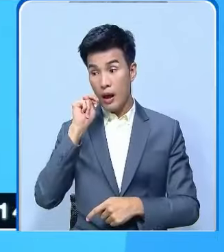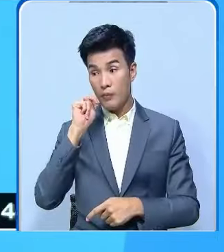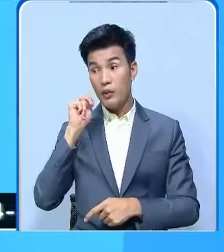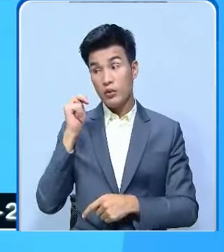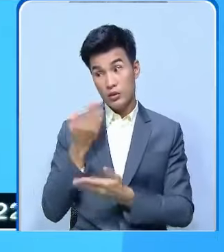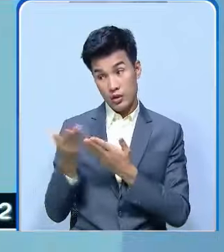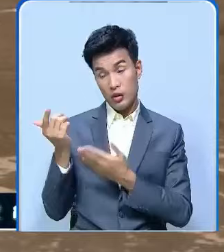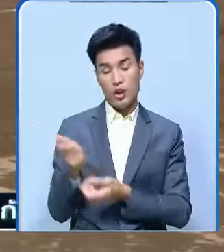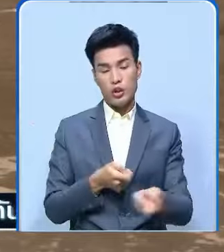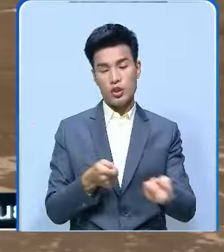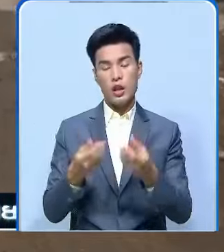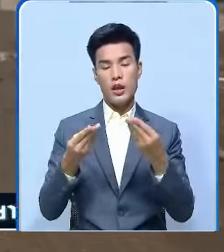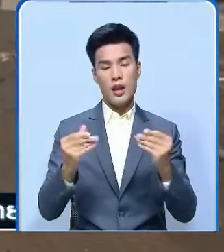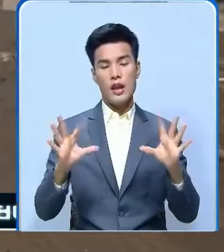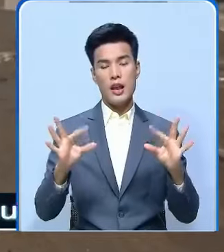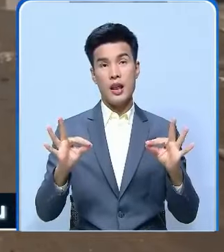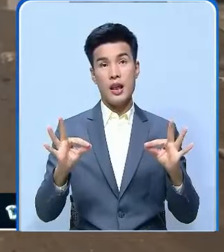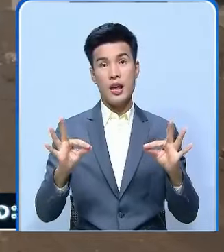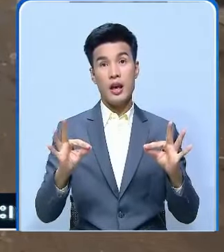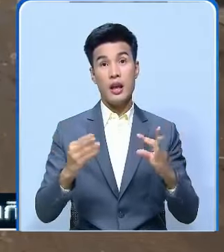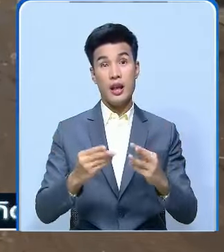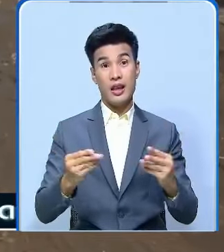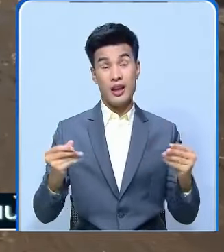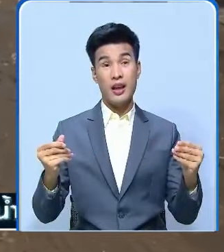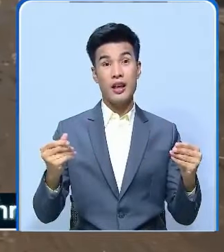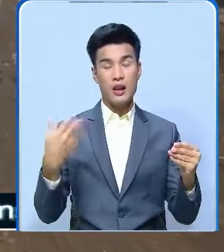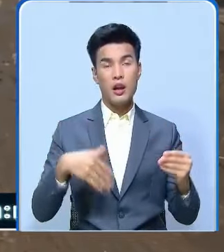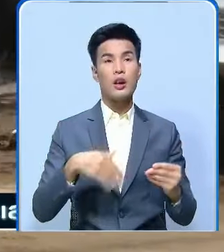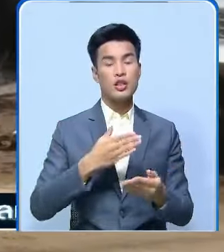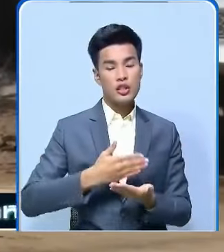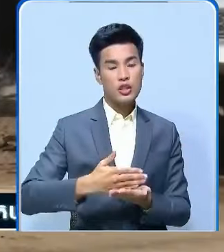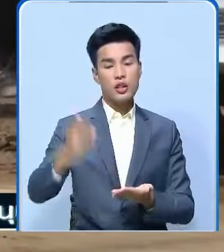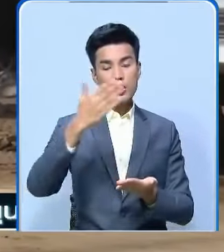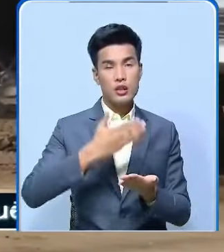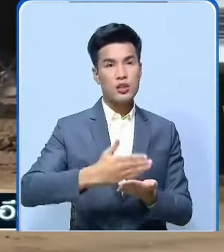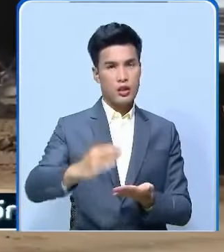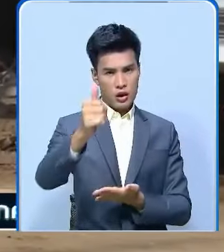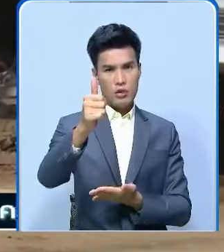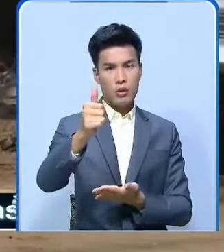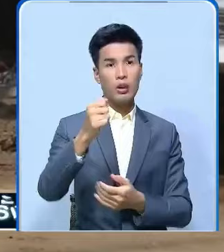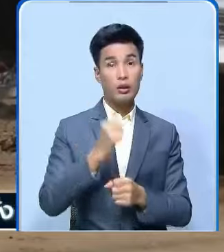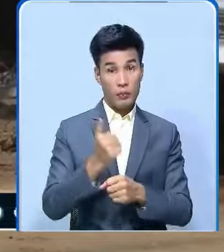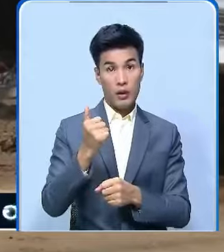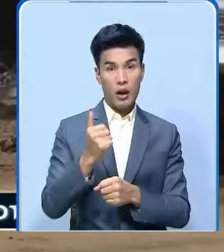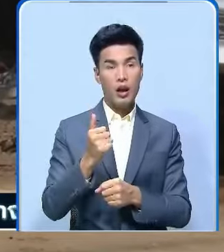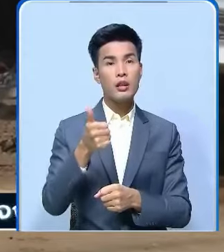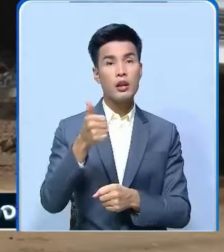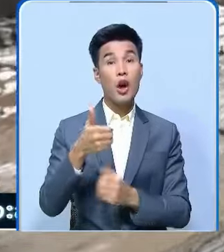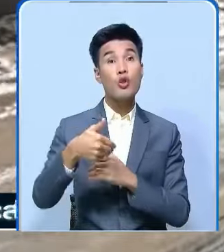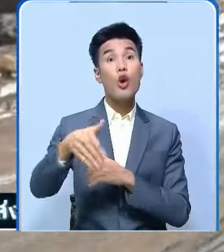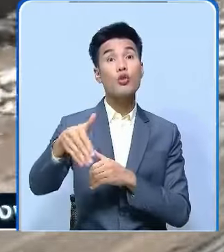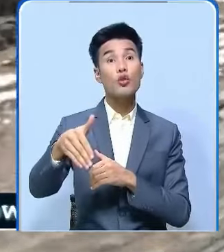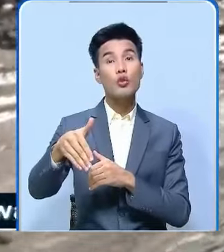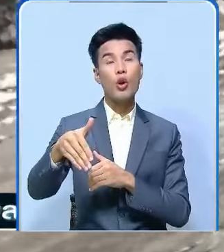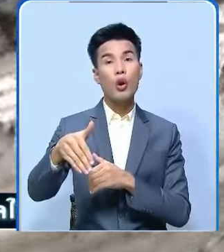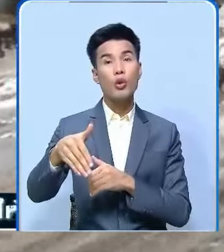น้ำมาฉีดให้มันเหลวก่อนพอเริ่มเหลวเริ่มอ่อนเสร็จแล้วฉีดไล่ออกจากบ้านจะทำได้แบบนี้ข้างนอกบ้านท่านโคลนต้องไม่ได้